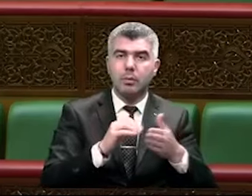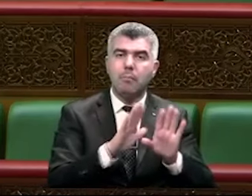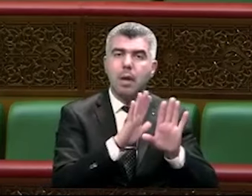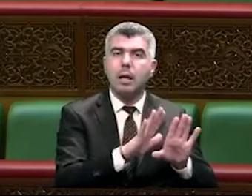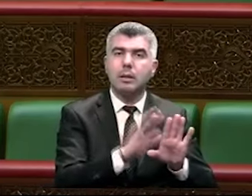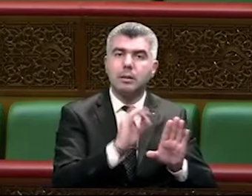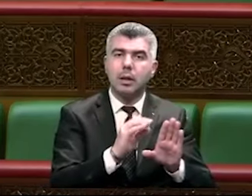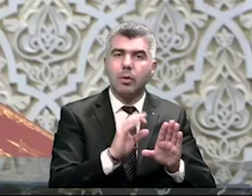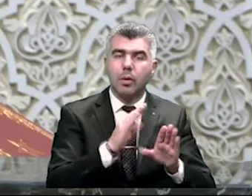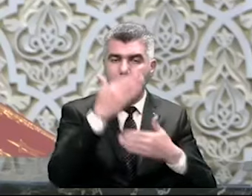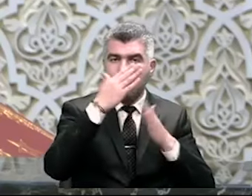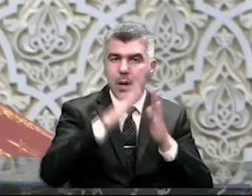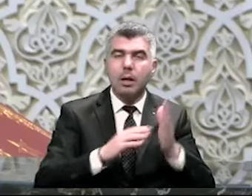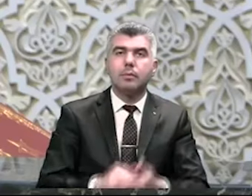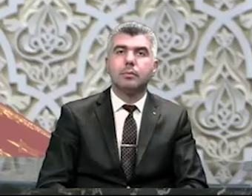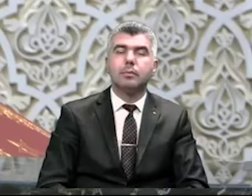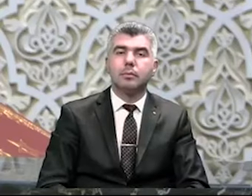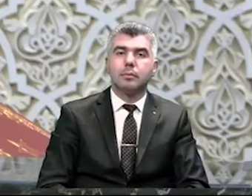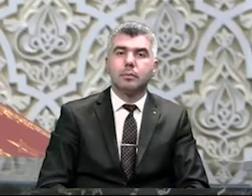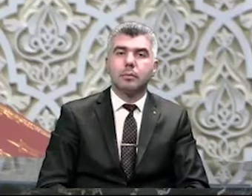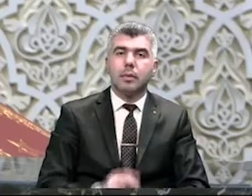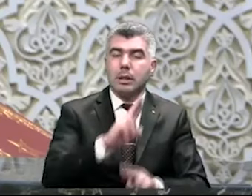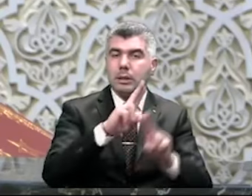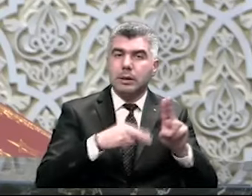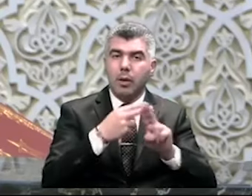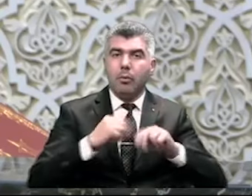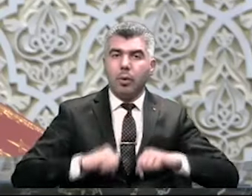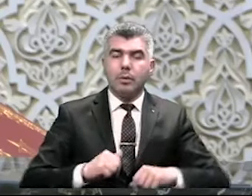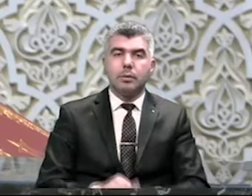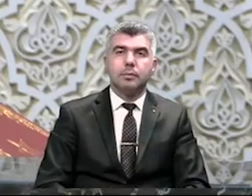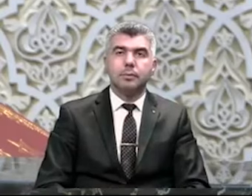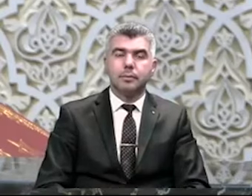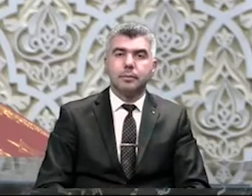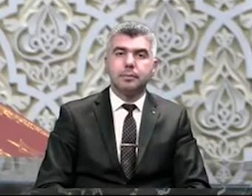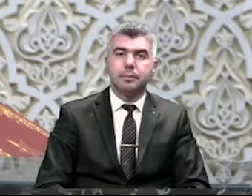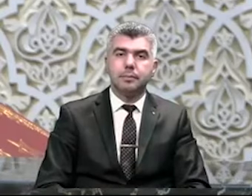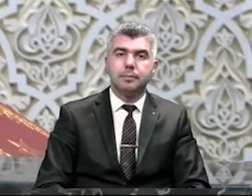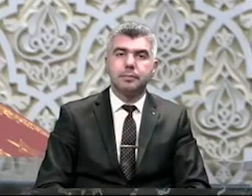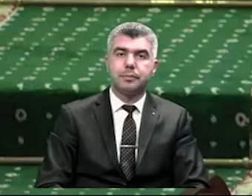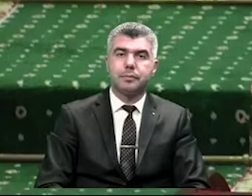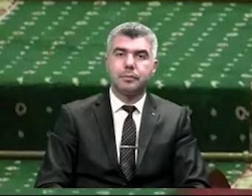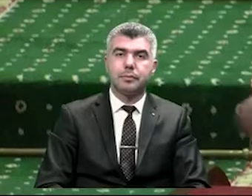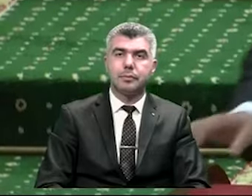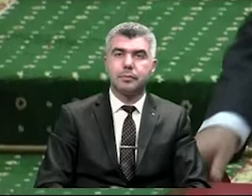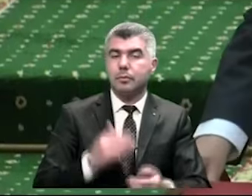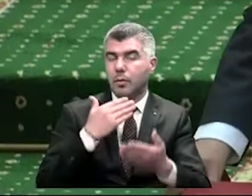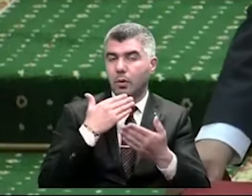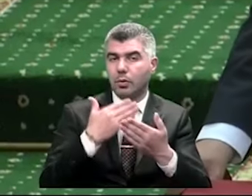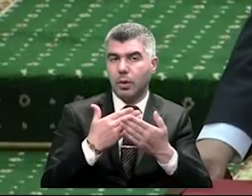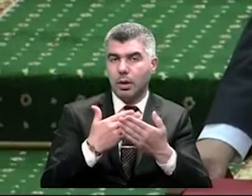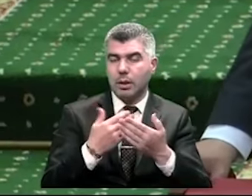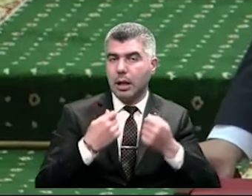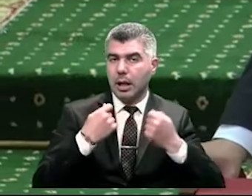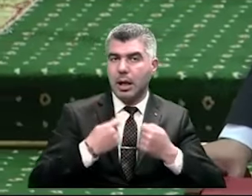بالموانئ المغربيه سي المستشار المحترم جواب السيد الوزير شكرا شكرا السيد